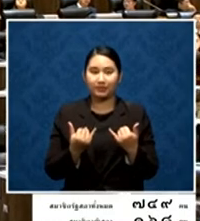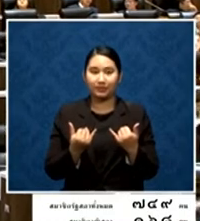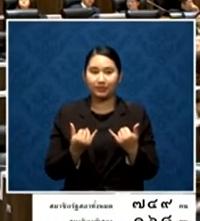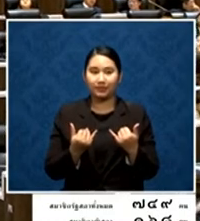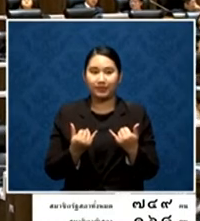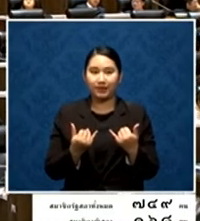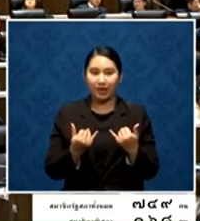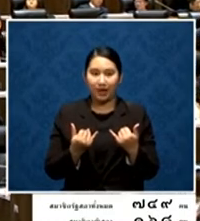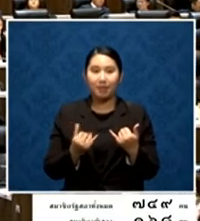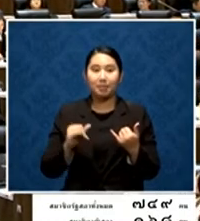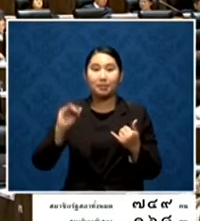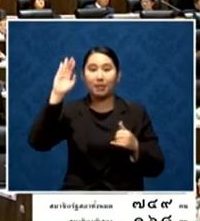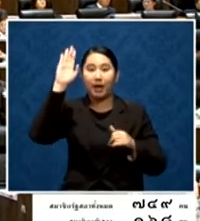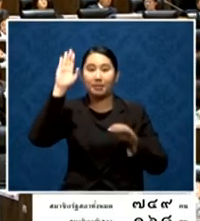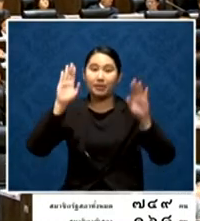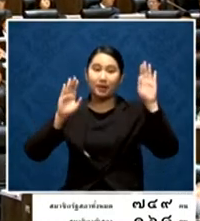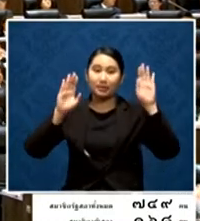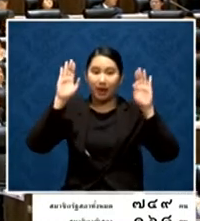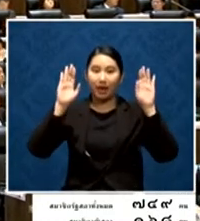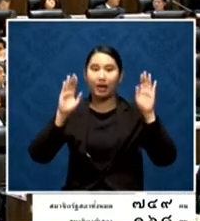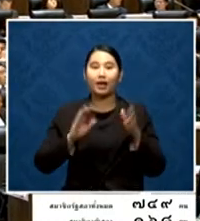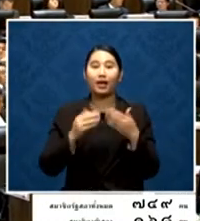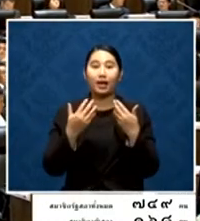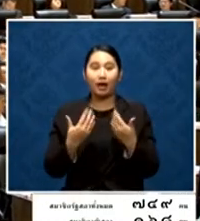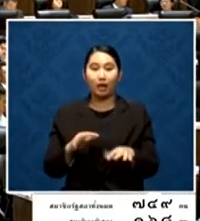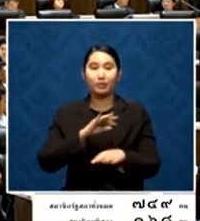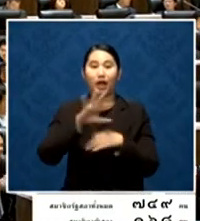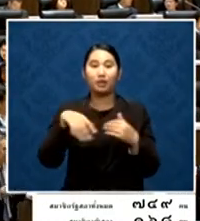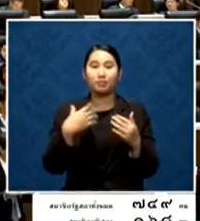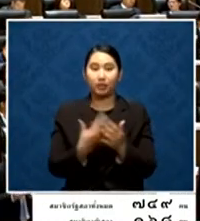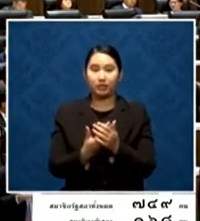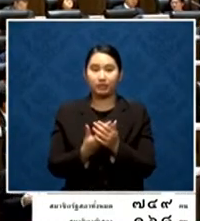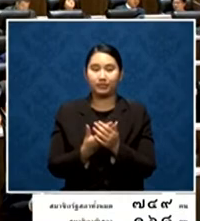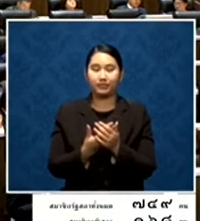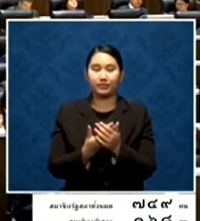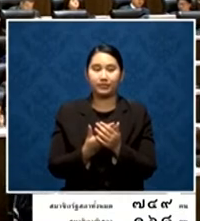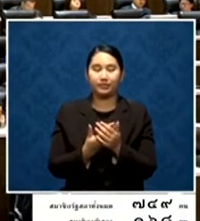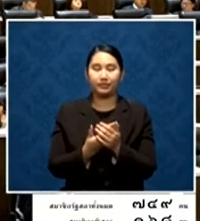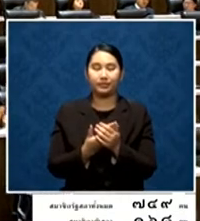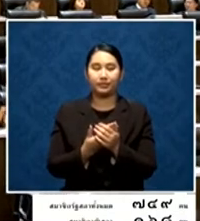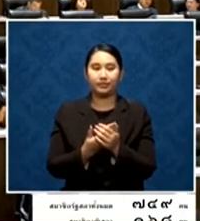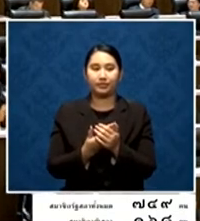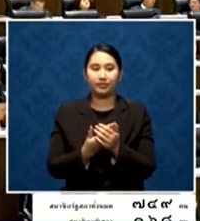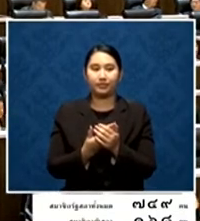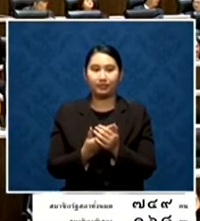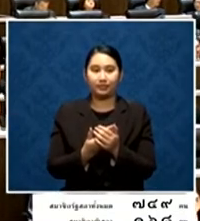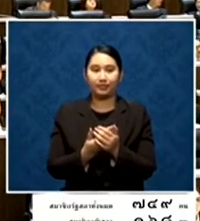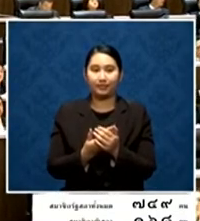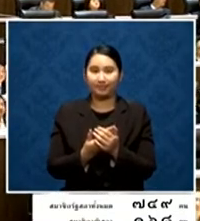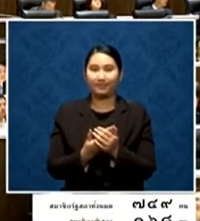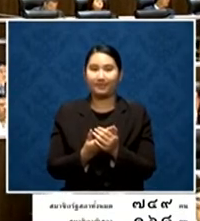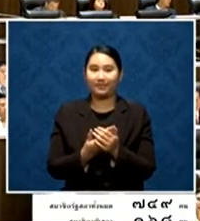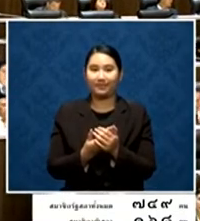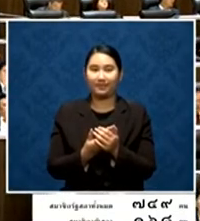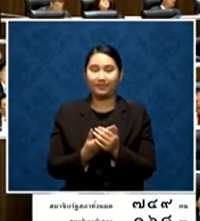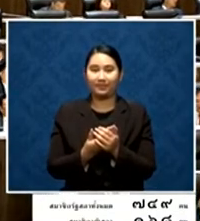ายที่เพิ่งผ่านมานะครับของคุณอดิศรเพียงเกตนี่จะไม่ได้พูดถึงเรื่องของมาตรา112เป็นประเด็นหลักนะครับแต่จะเน้นย้